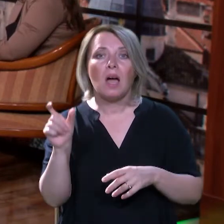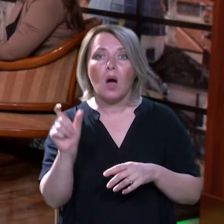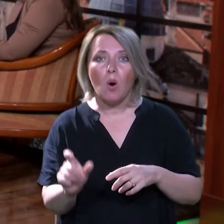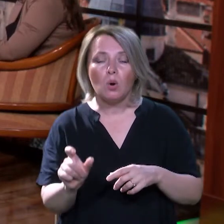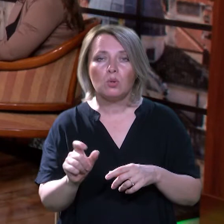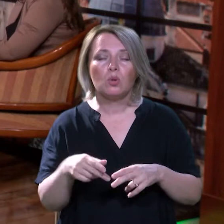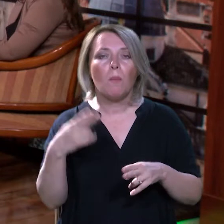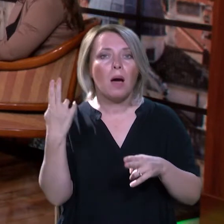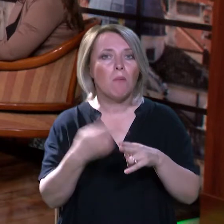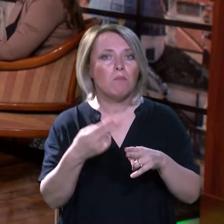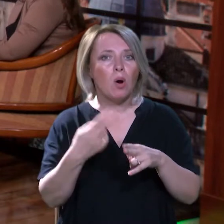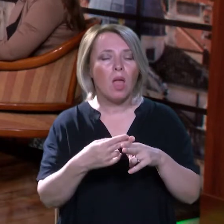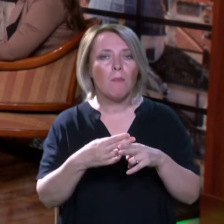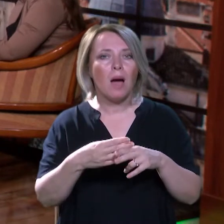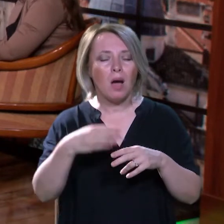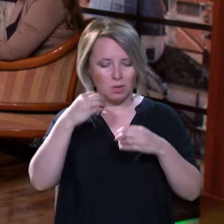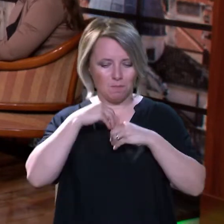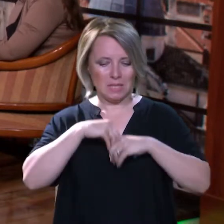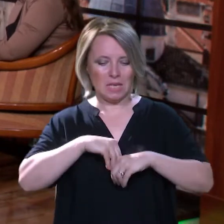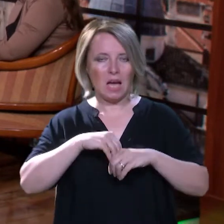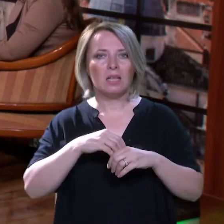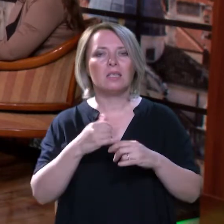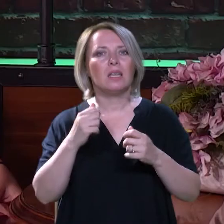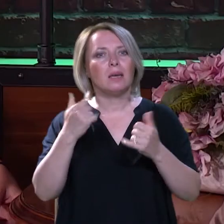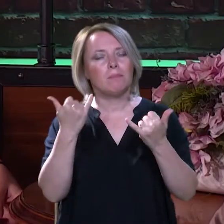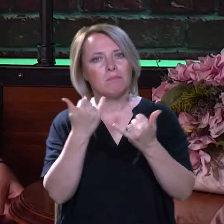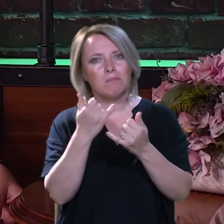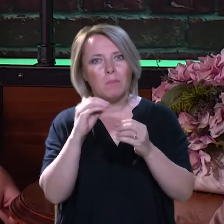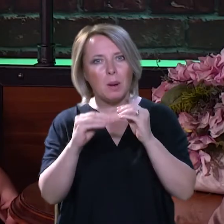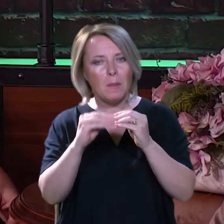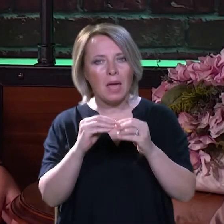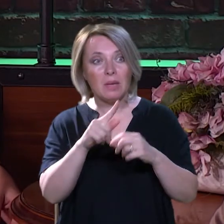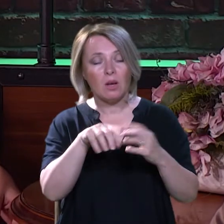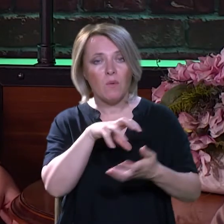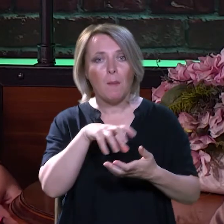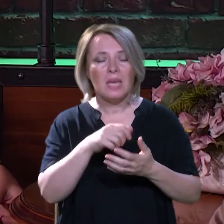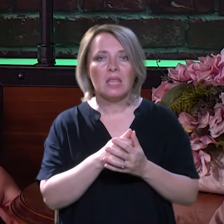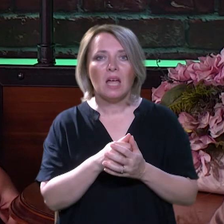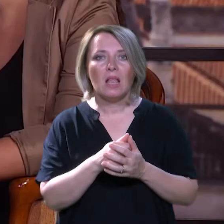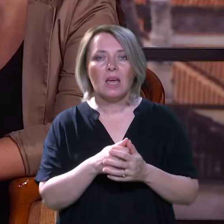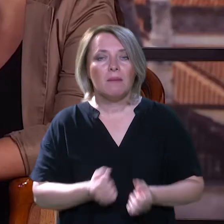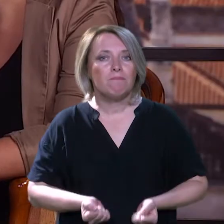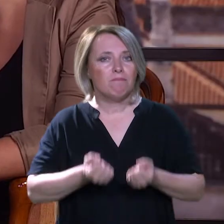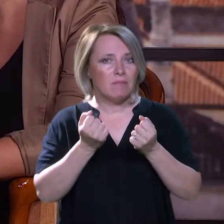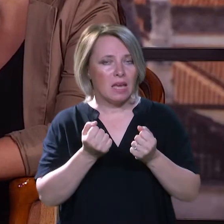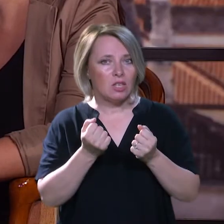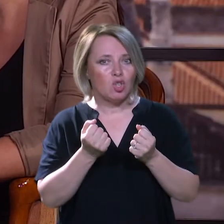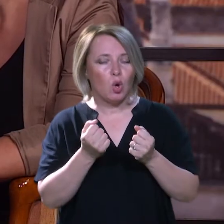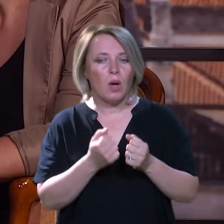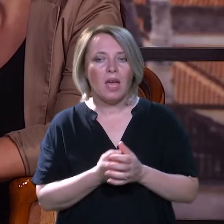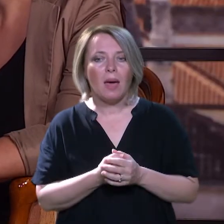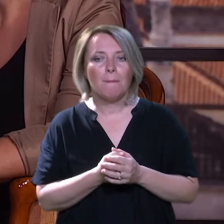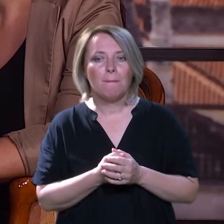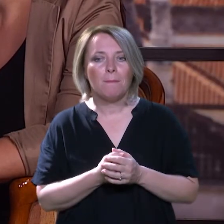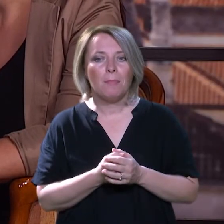od oboljele od psihijatrijskih poremećaja i njihove obitelji. Teško je vjerovatno, ili možda nije, evo ga,